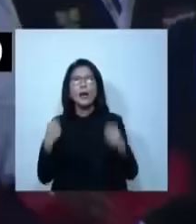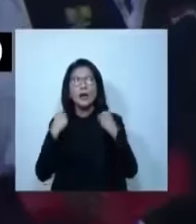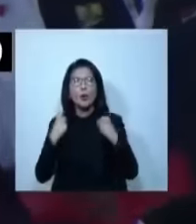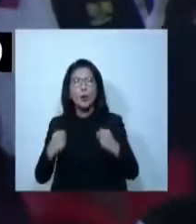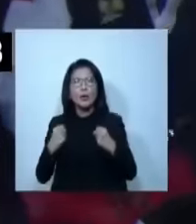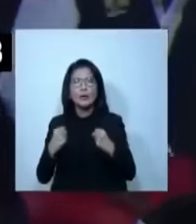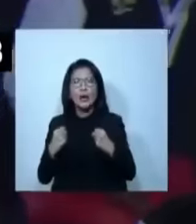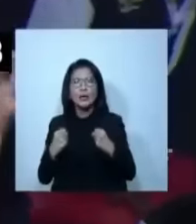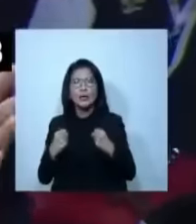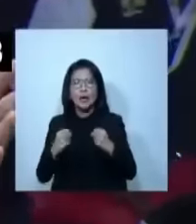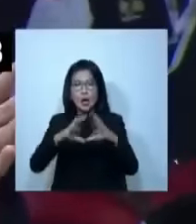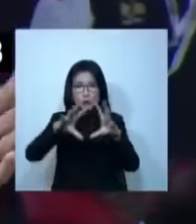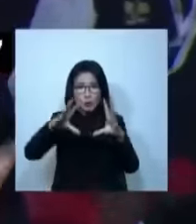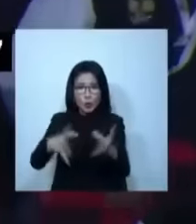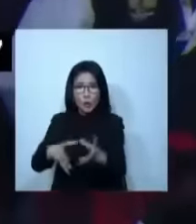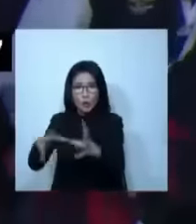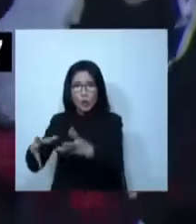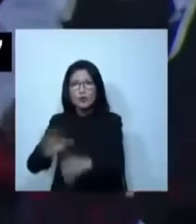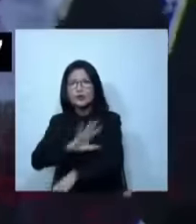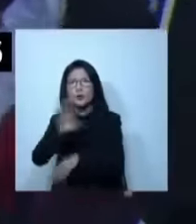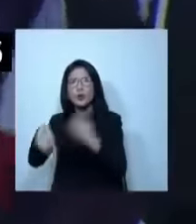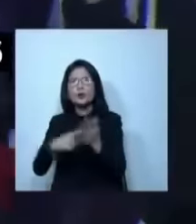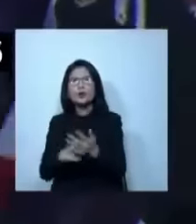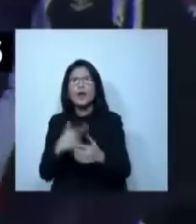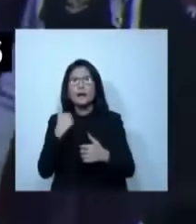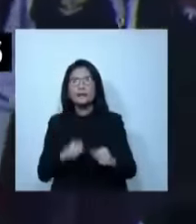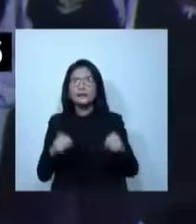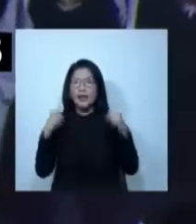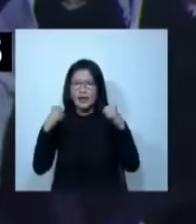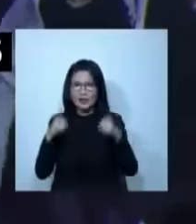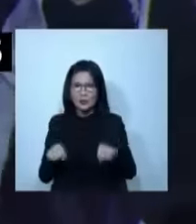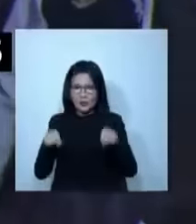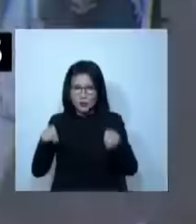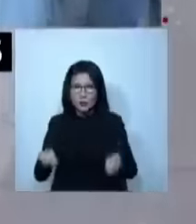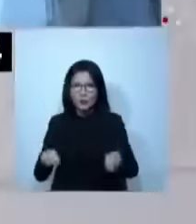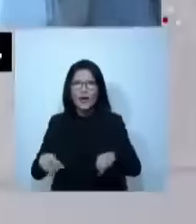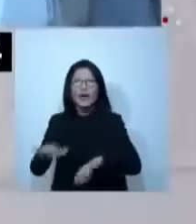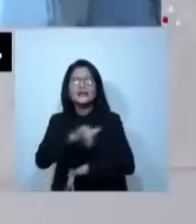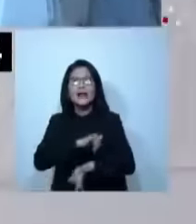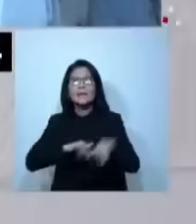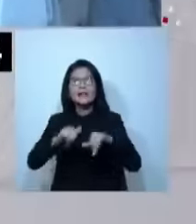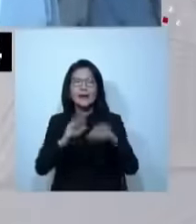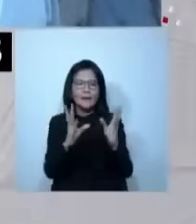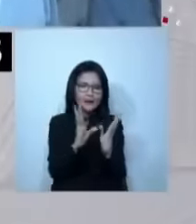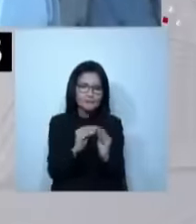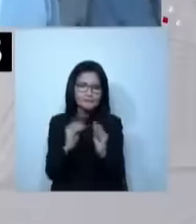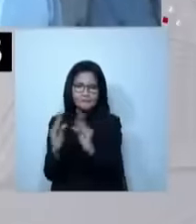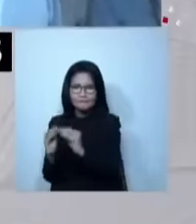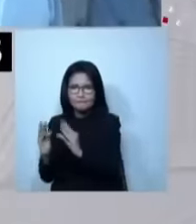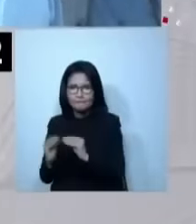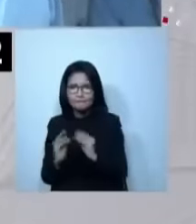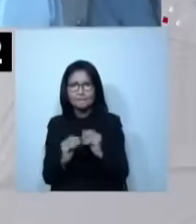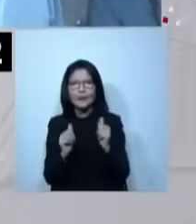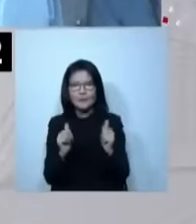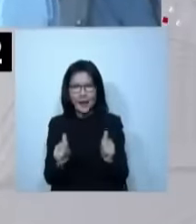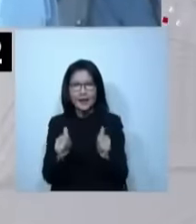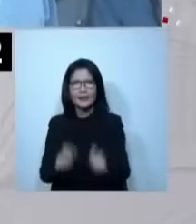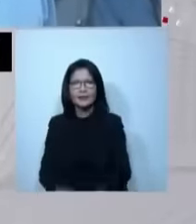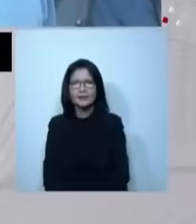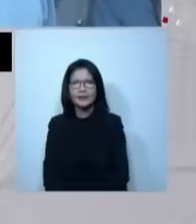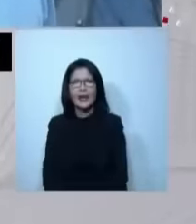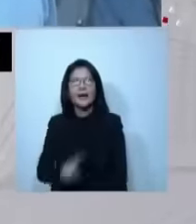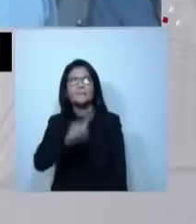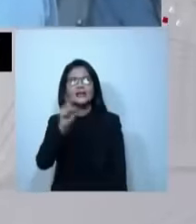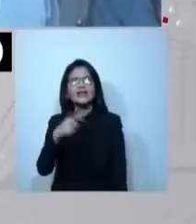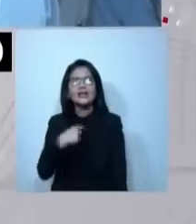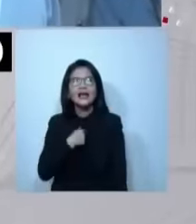di sana, seluruh kelompok yang ada di sana bisa duduk bersama untuk menyelesaikan itu. Itu menurut saya roots masalahnya. Pertanyaan saya